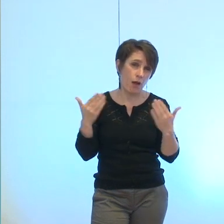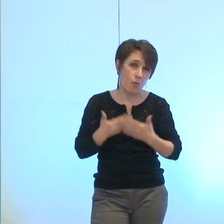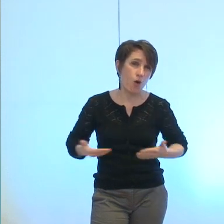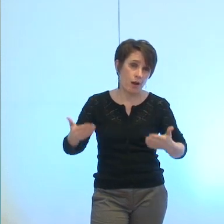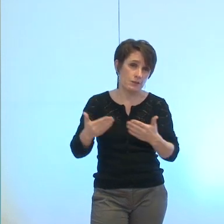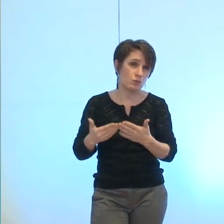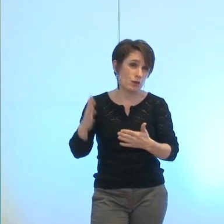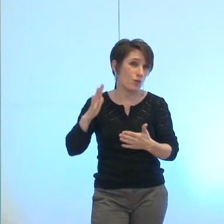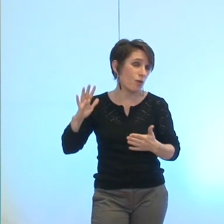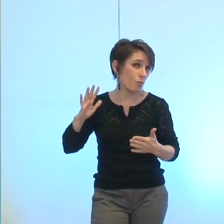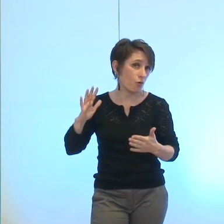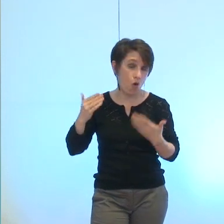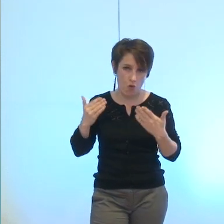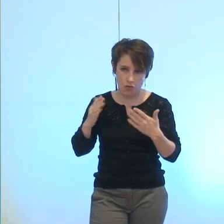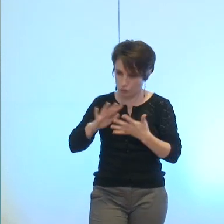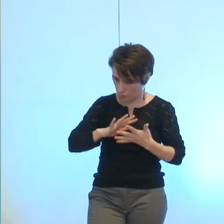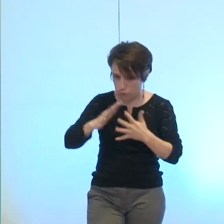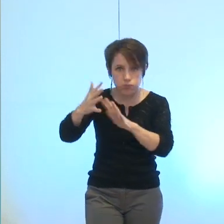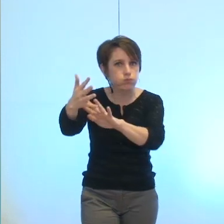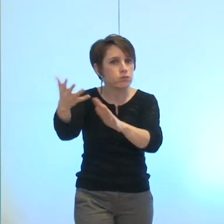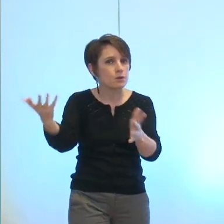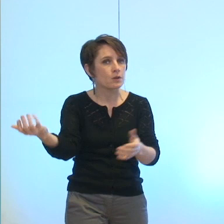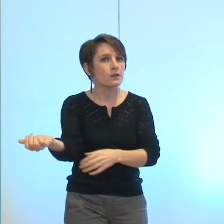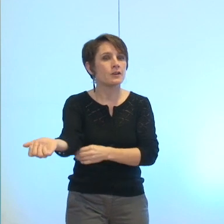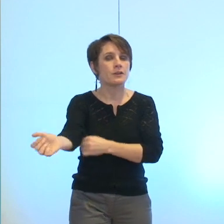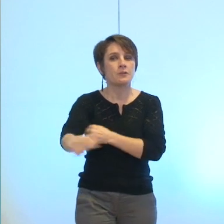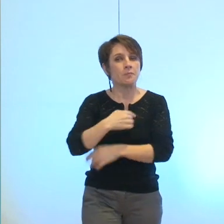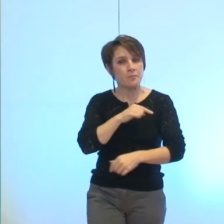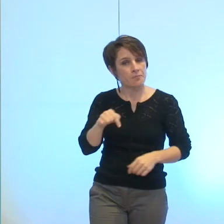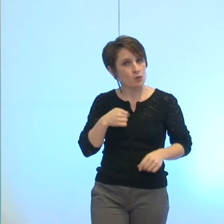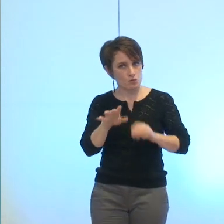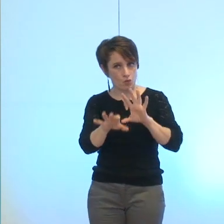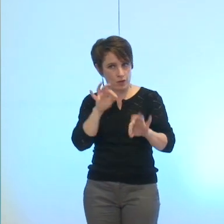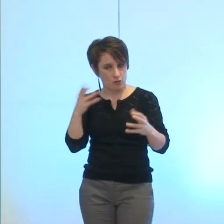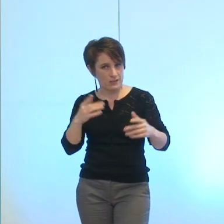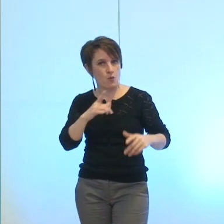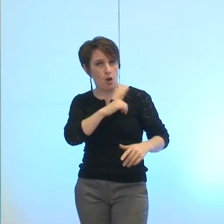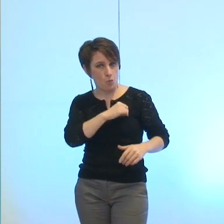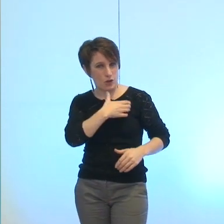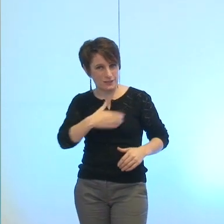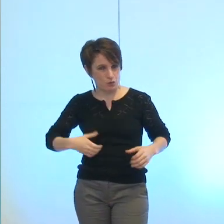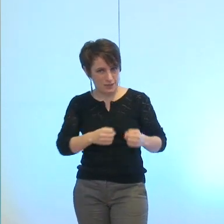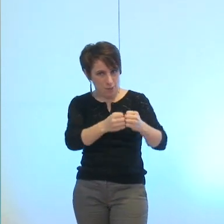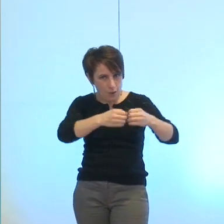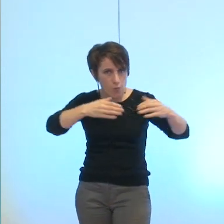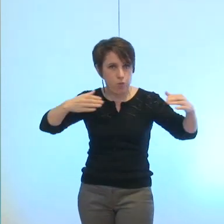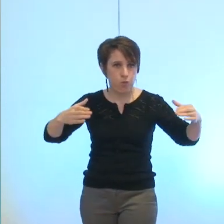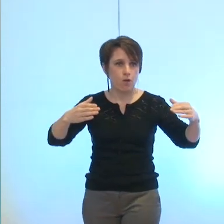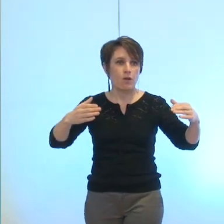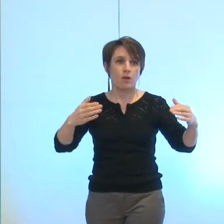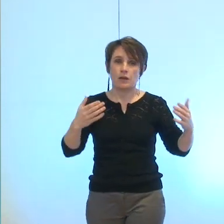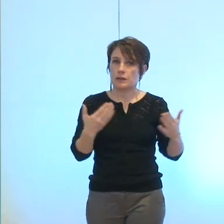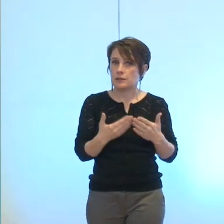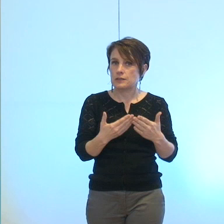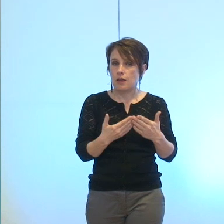que nous connaissons tous nous avons aussi fait les choix politiques de renforcer le personnel de la police municipale et je pense que c'était un